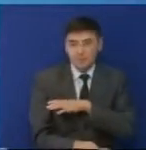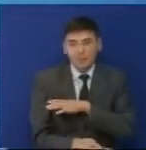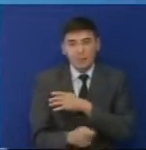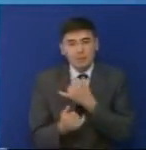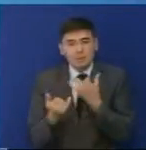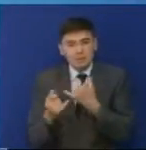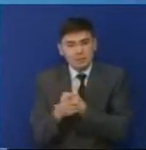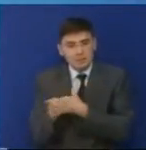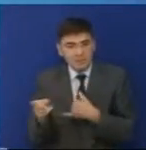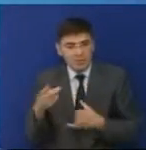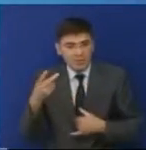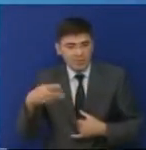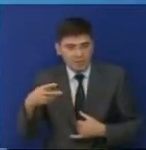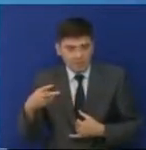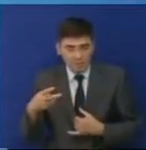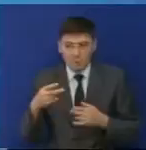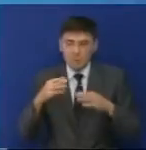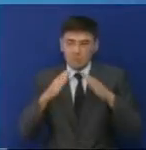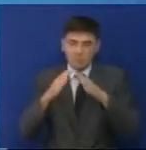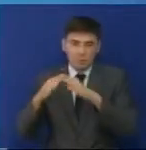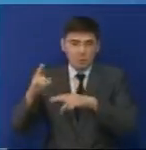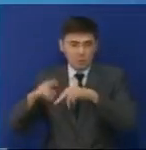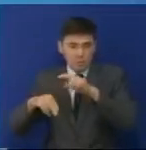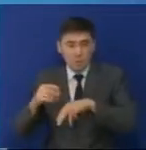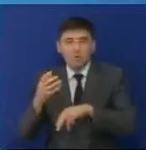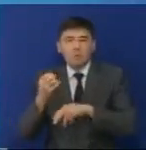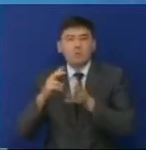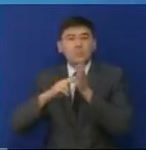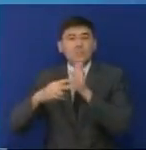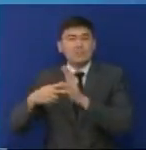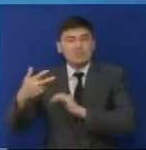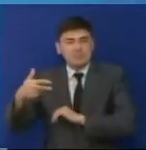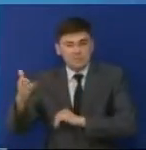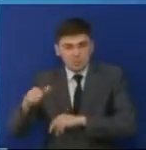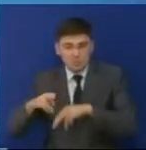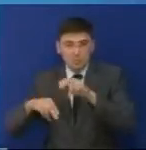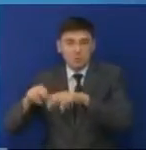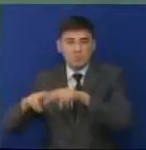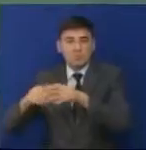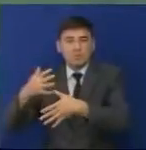Бүгінде олардың саны 20-ға жетті. Алдағы уақытта тағы 30-ын салу жоспарлануда.